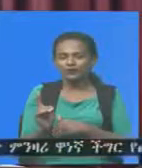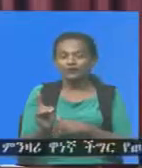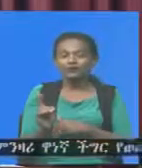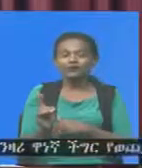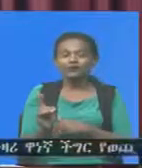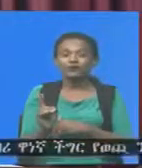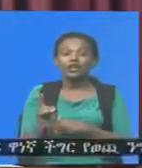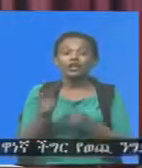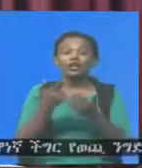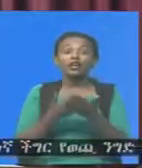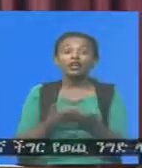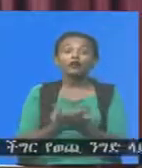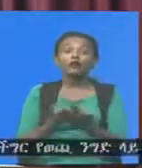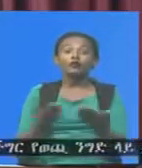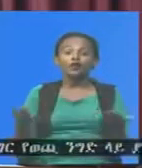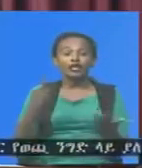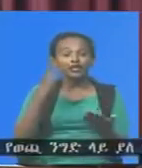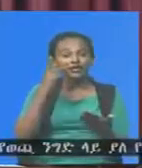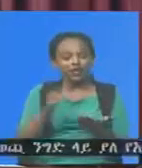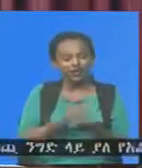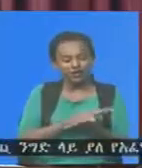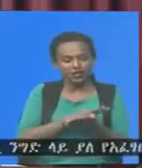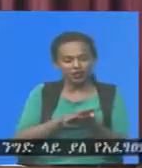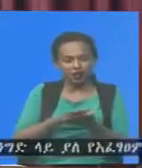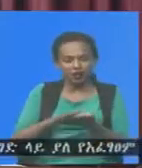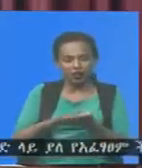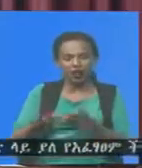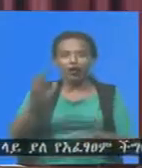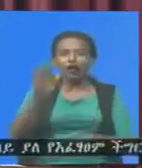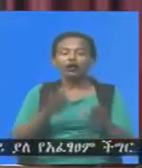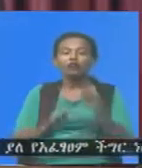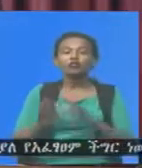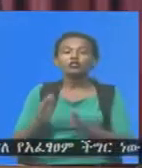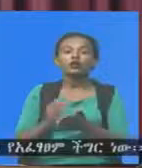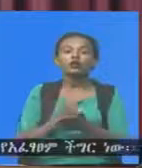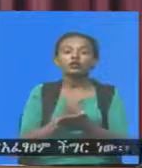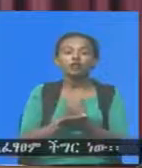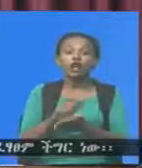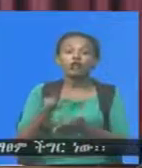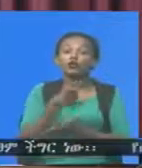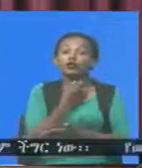እና ይሄ ጉዳይ የታየ የተጣራ እርምጃ ይወሰዳል።